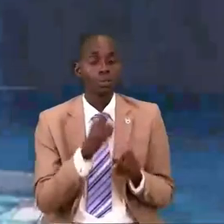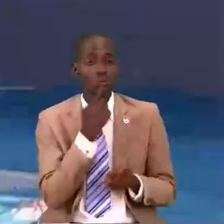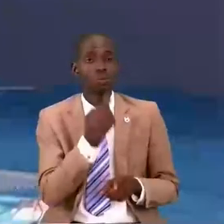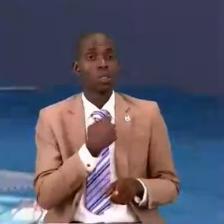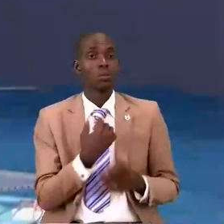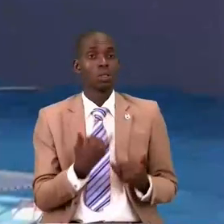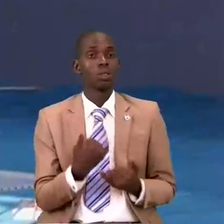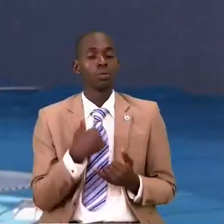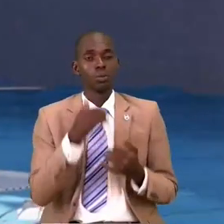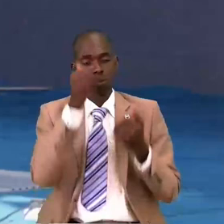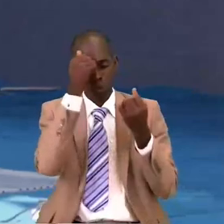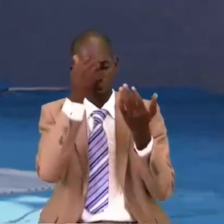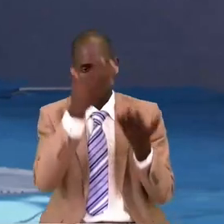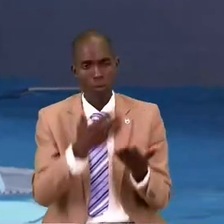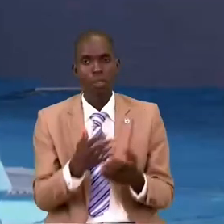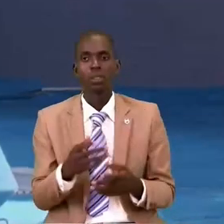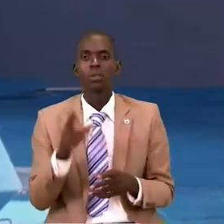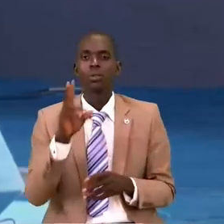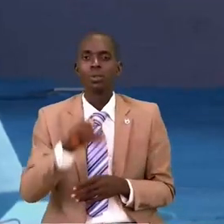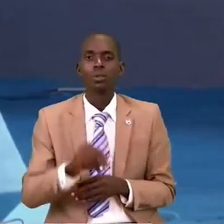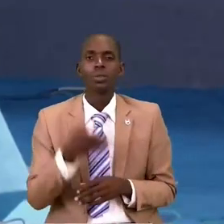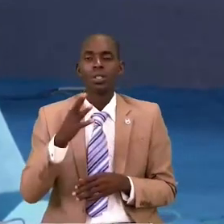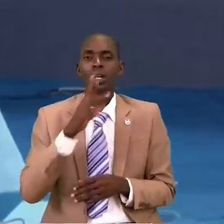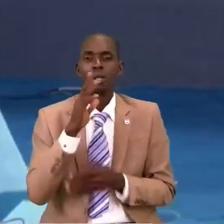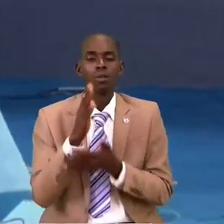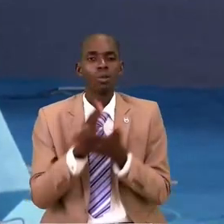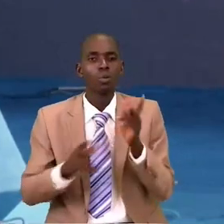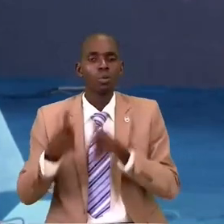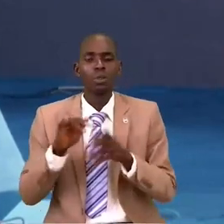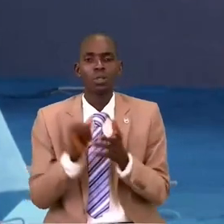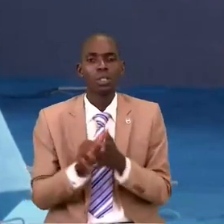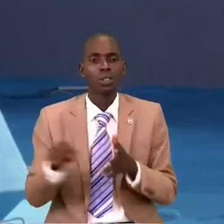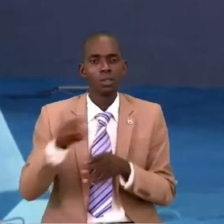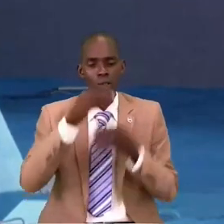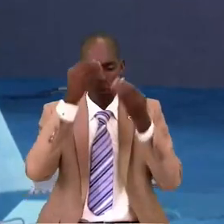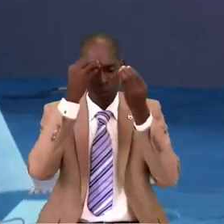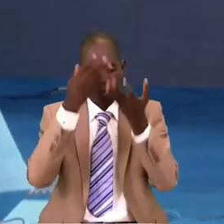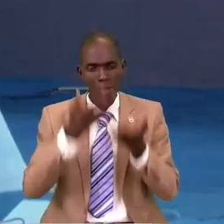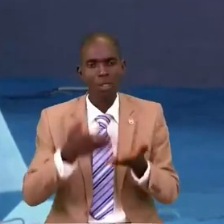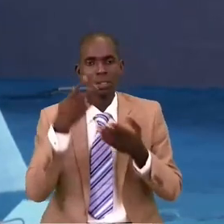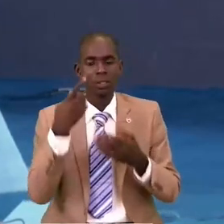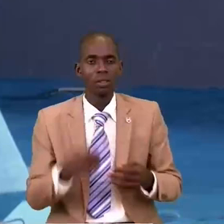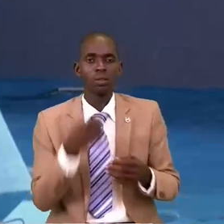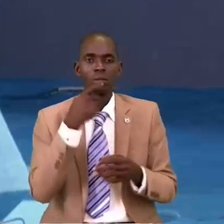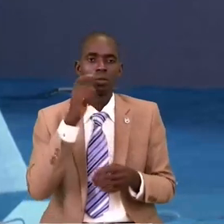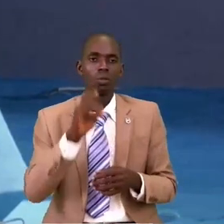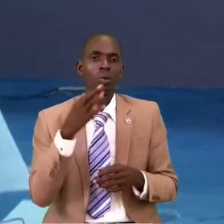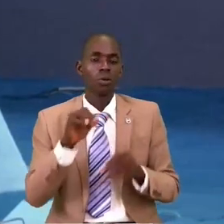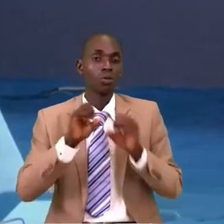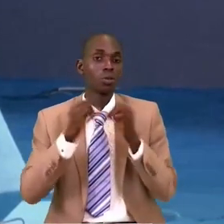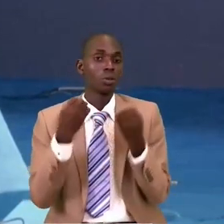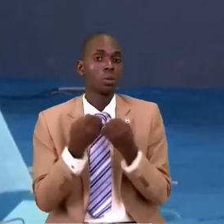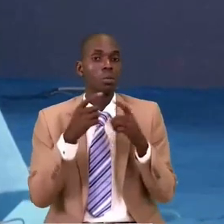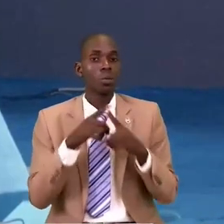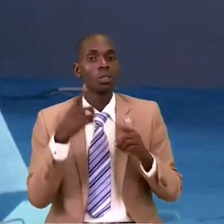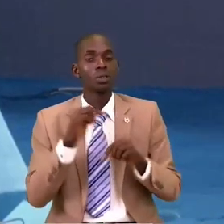société, ils écoutent, mais le Dieu Tout-Puissant dit, ne t'ai-je pas donné cet ordre?